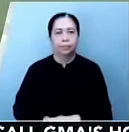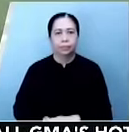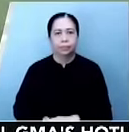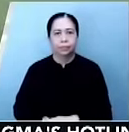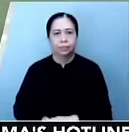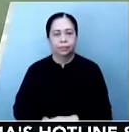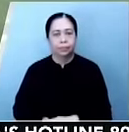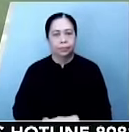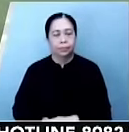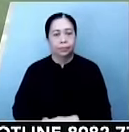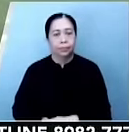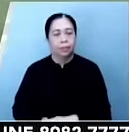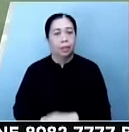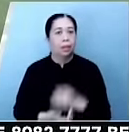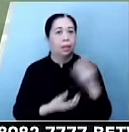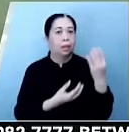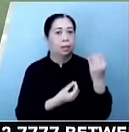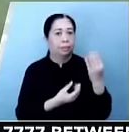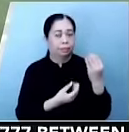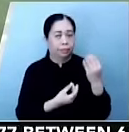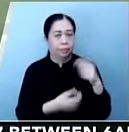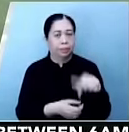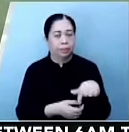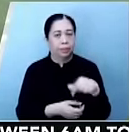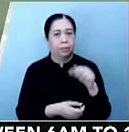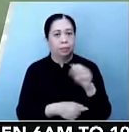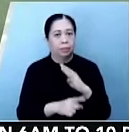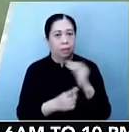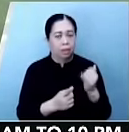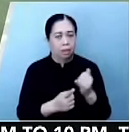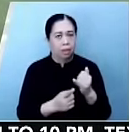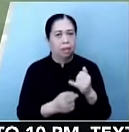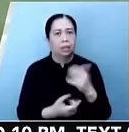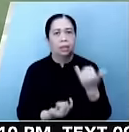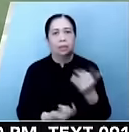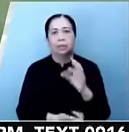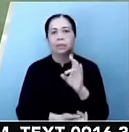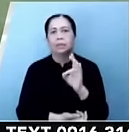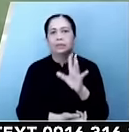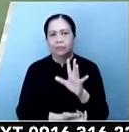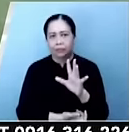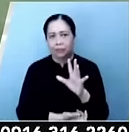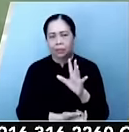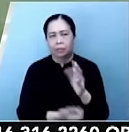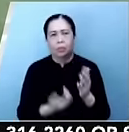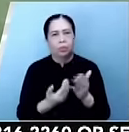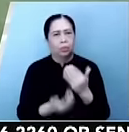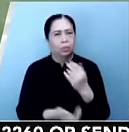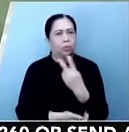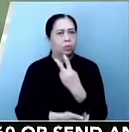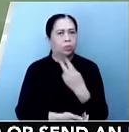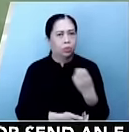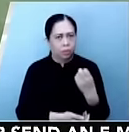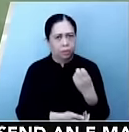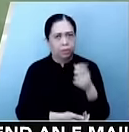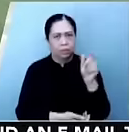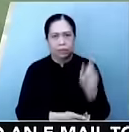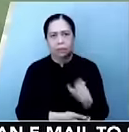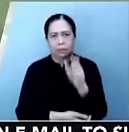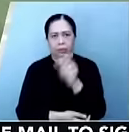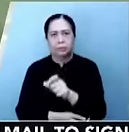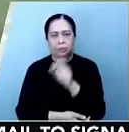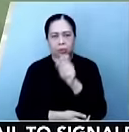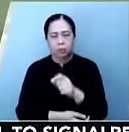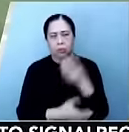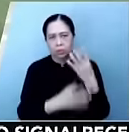Sa updated na data ng barangay, sa ngayon umaabot na sa 75 o katumbas siya ng nasa 200 na individual ang nawalan nga ng